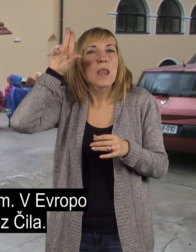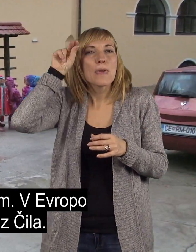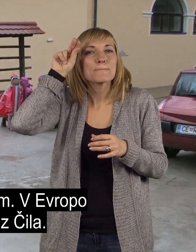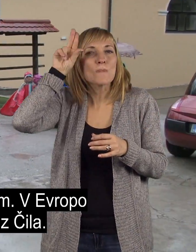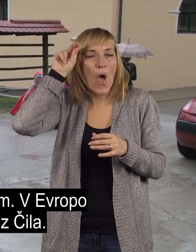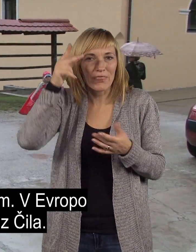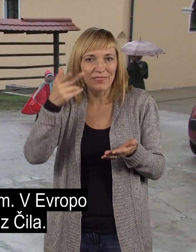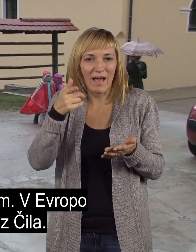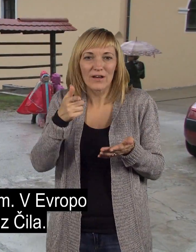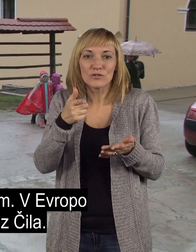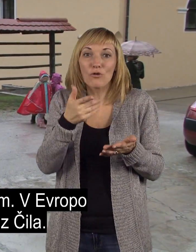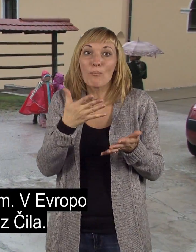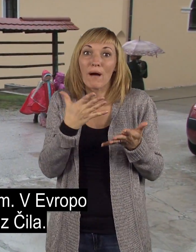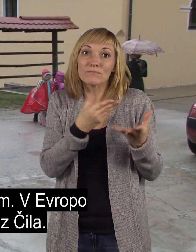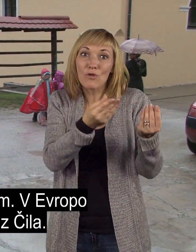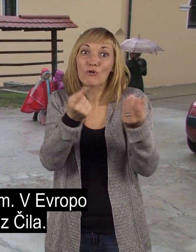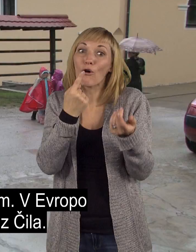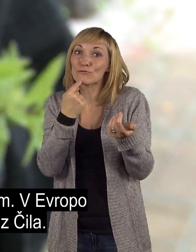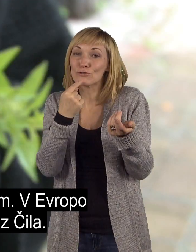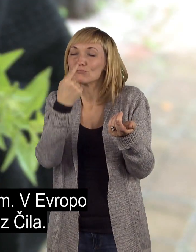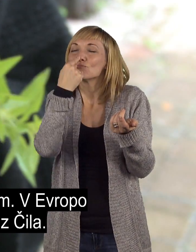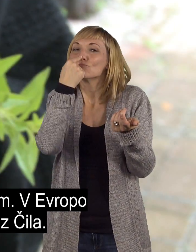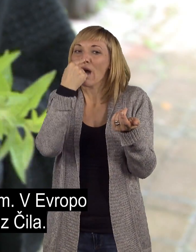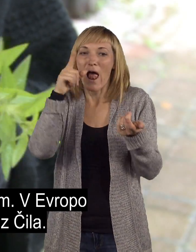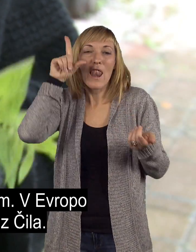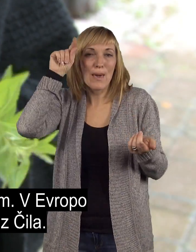limoni, kar je večini ljudi všeč.